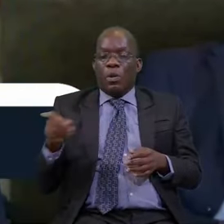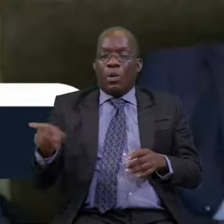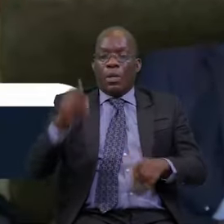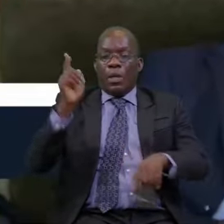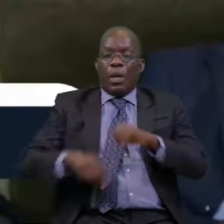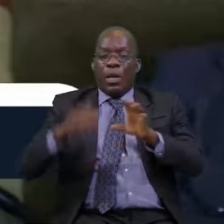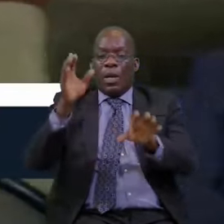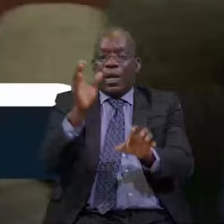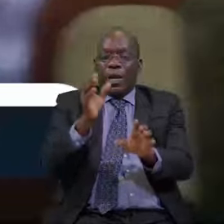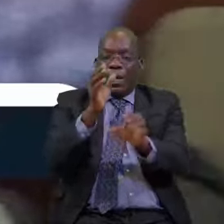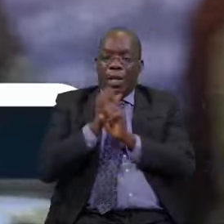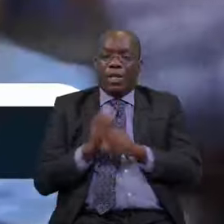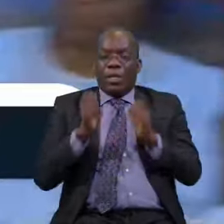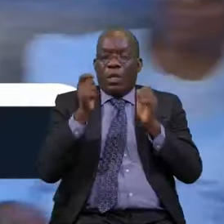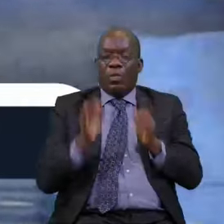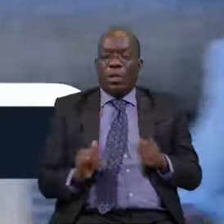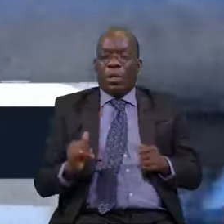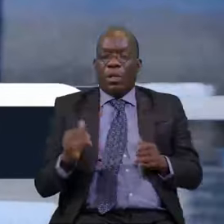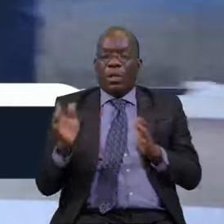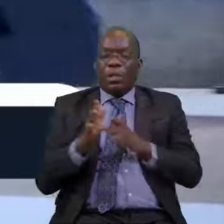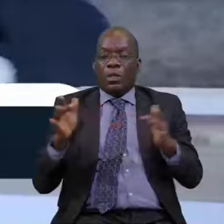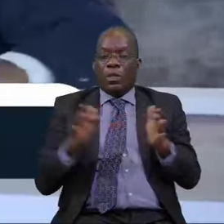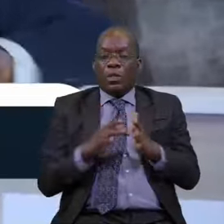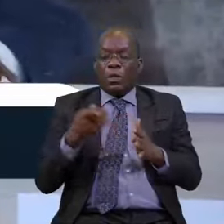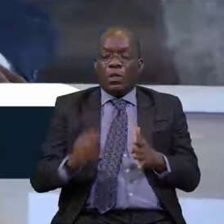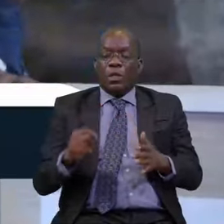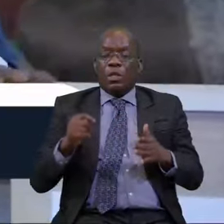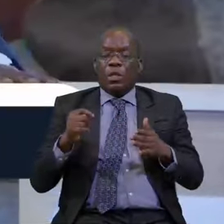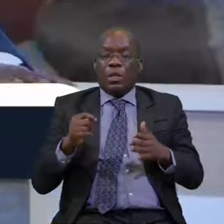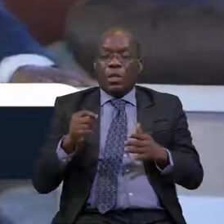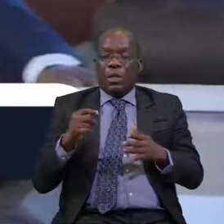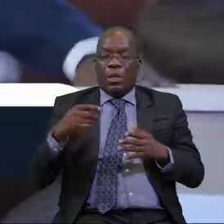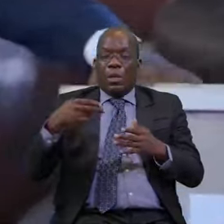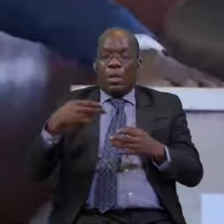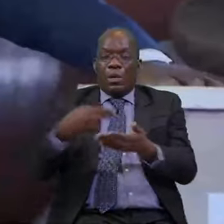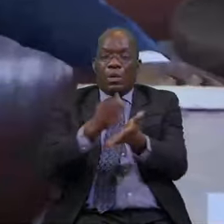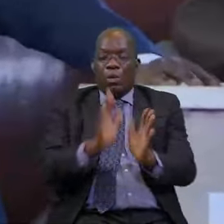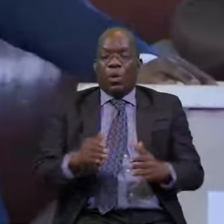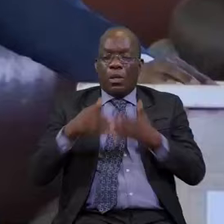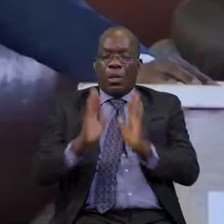de manger. Et ce qu'ils n'avaient pas aussitôt, Jésus, le berger,